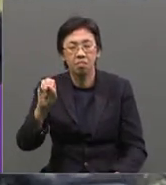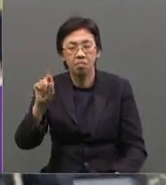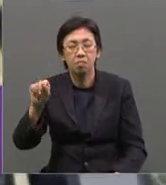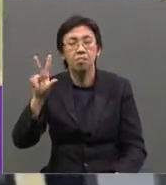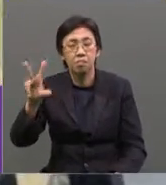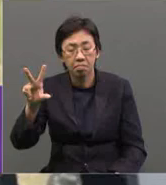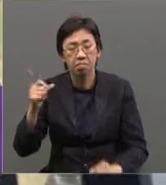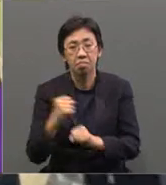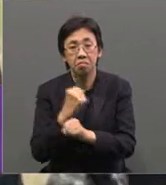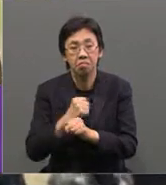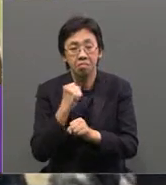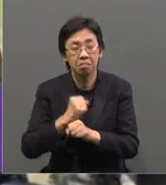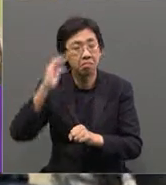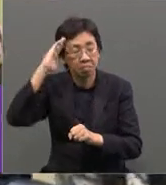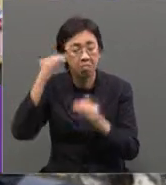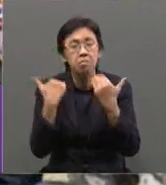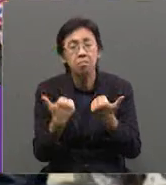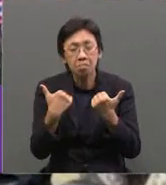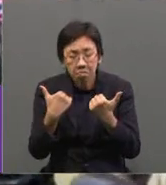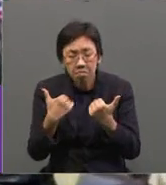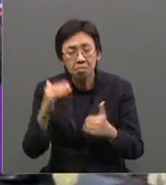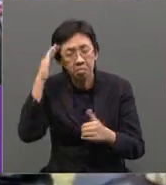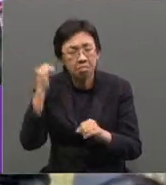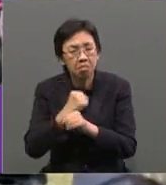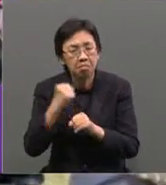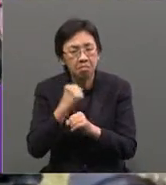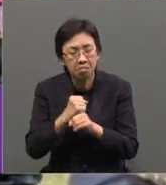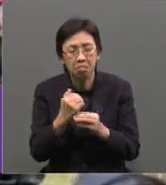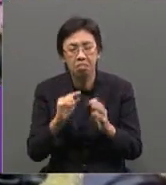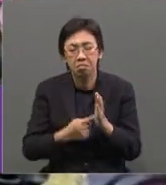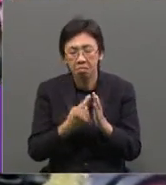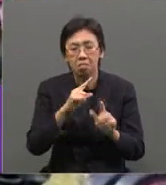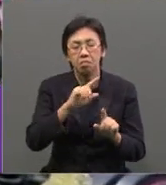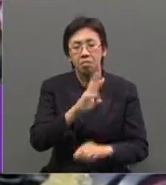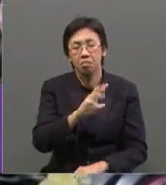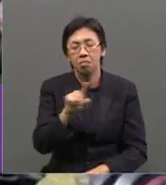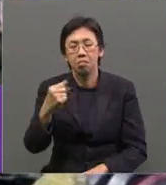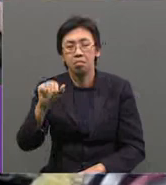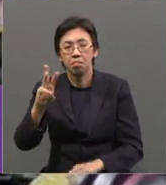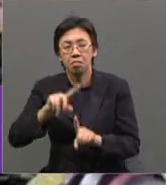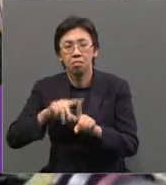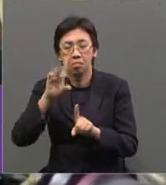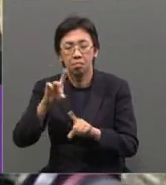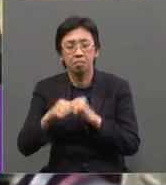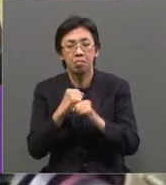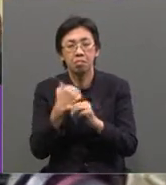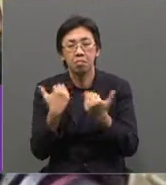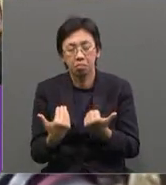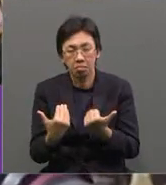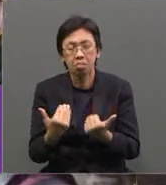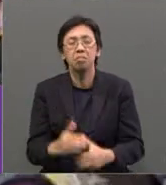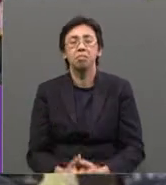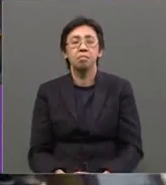การฝึกปฏิบัติครั้งนี้เนี่ยจะกินระยะเวลาตั้งแต่วันที่ 6-16สิงหาคมนะครับโดยมี